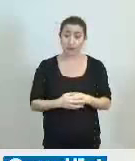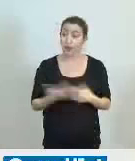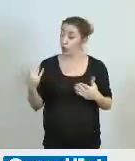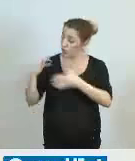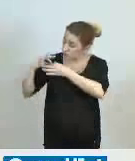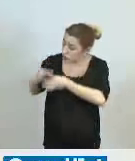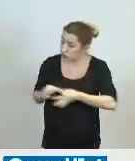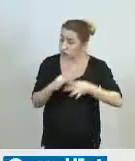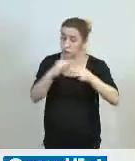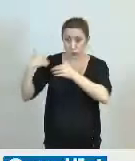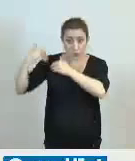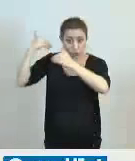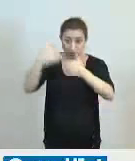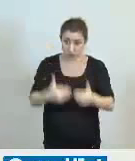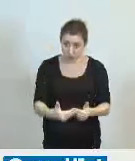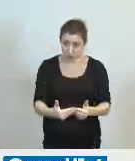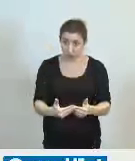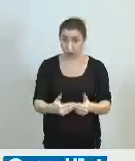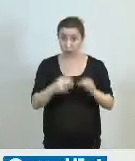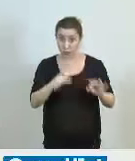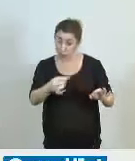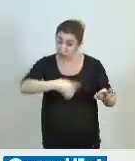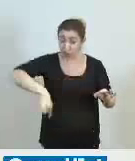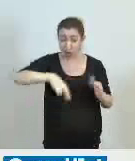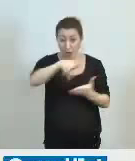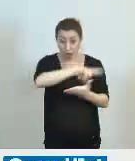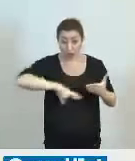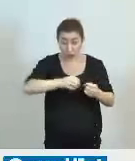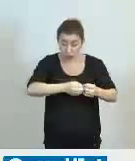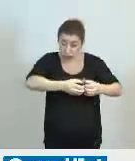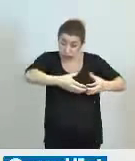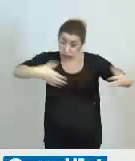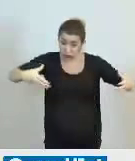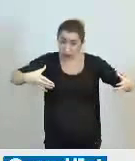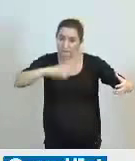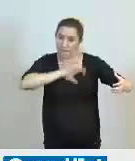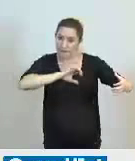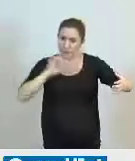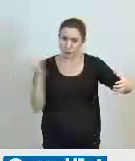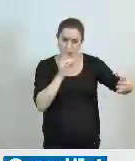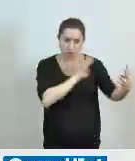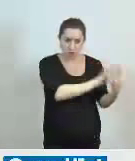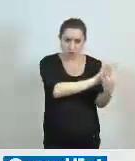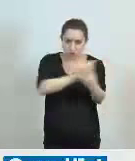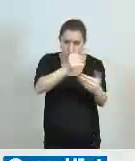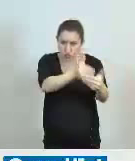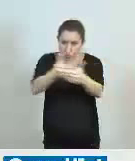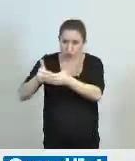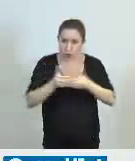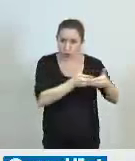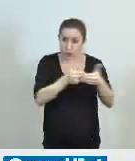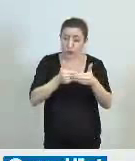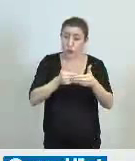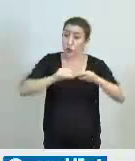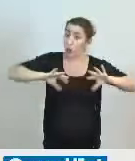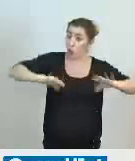va nous permettre, toujours plus, dans cette région si grande, d'être plus proches. Plus proches, nous le sommes au travers de